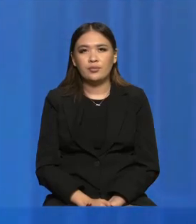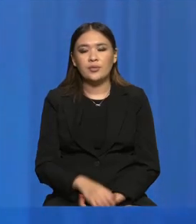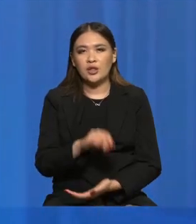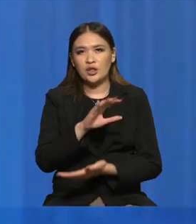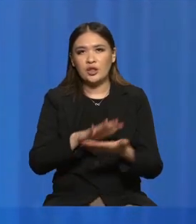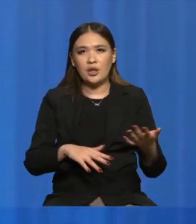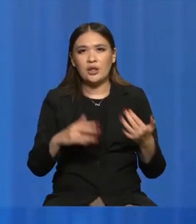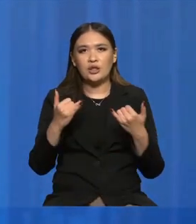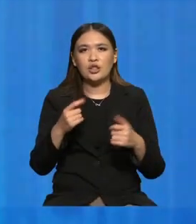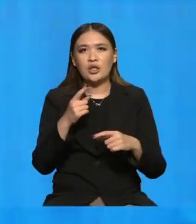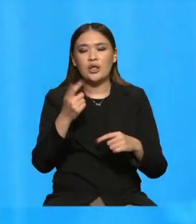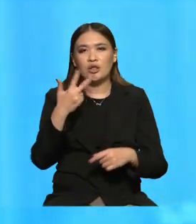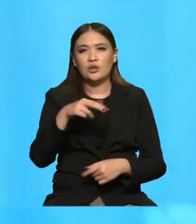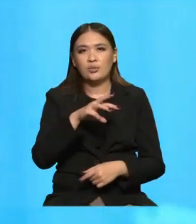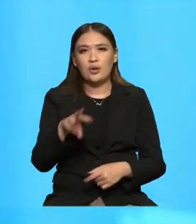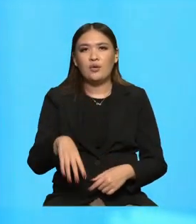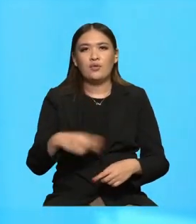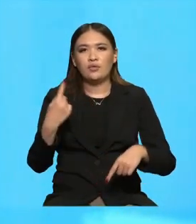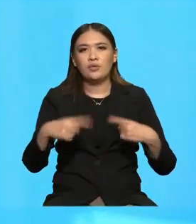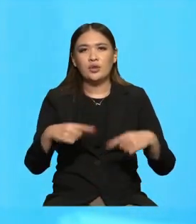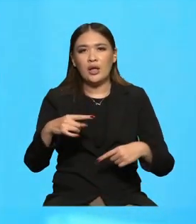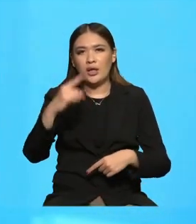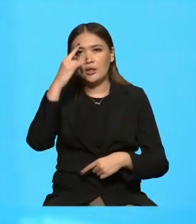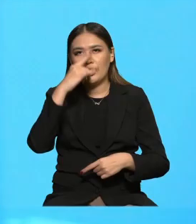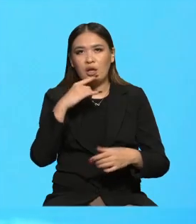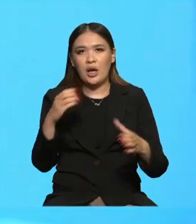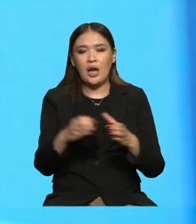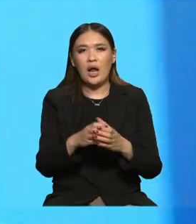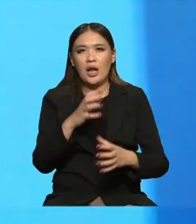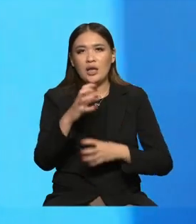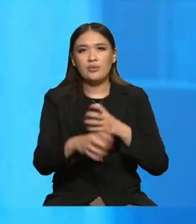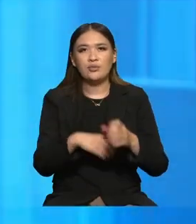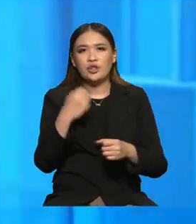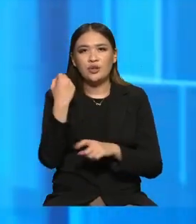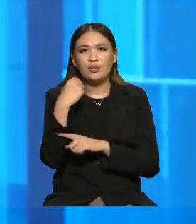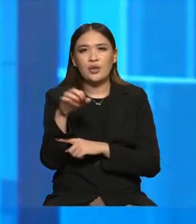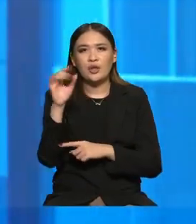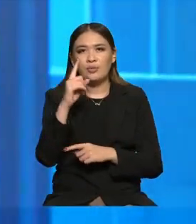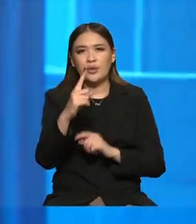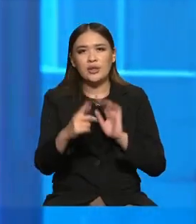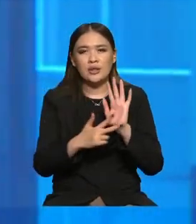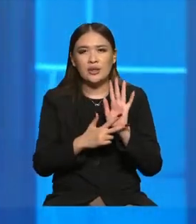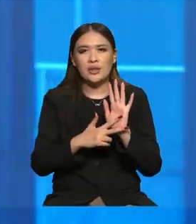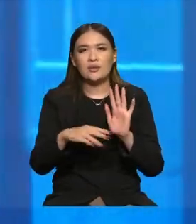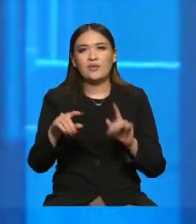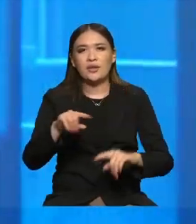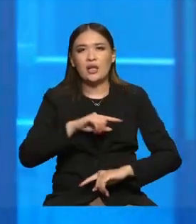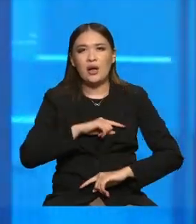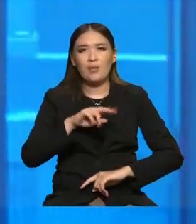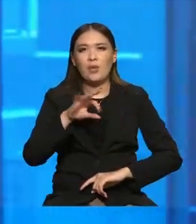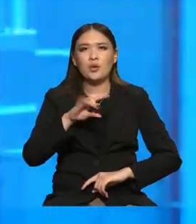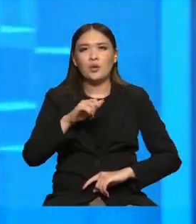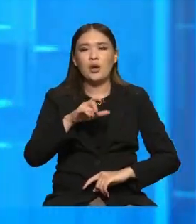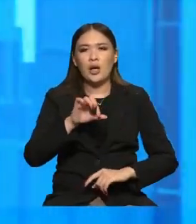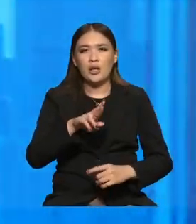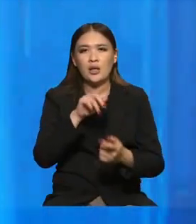Жалғастырамыз, енді жарты сағаттан кейін футзалдан Қазақстан құрамасы әлем чемпионатының 1-8 финалында Португалия